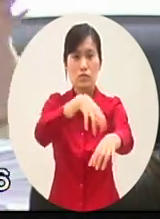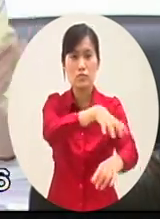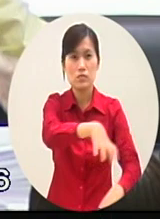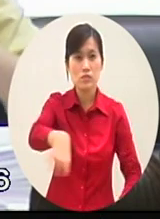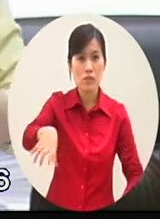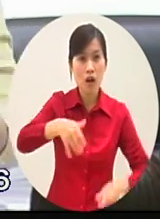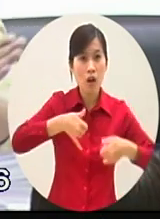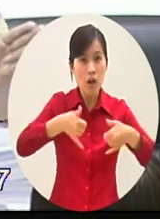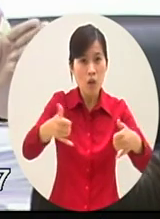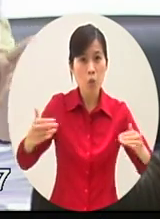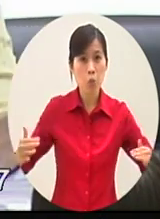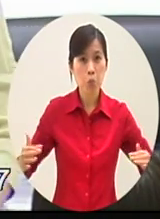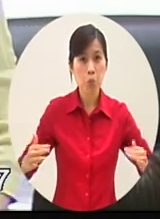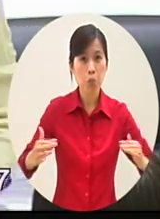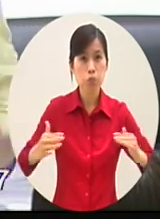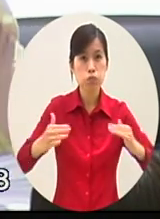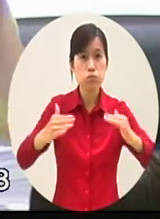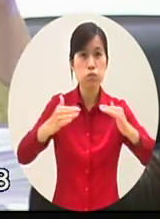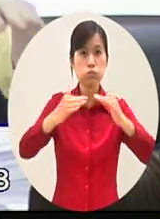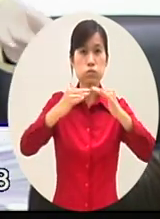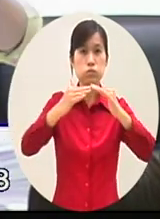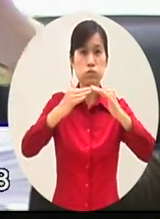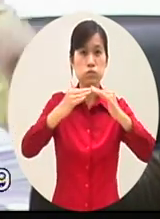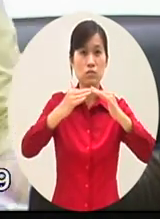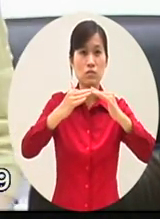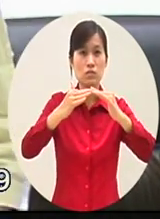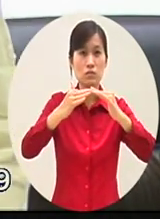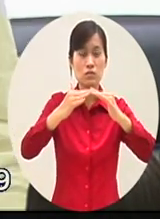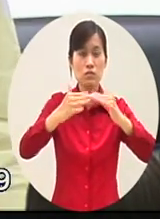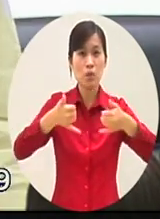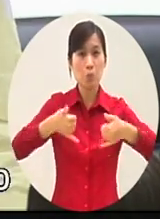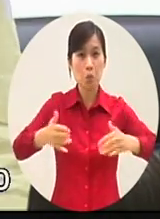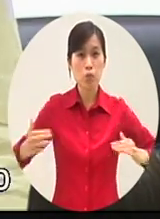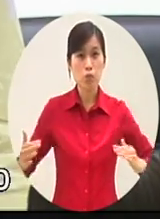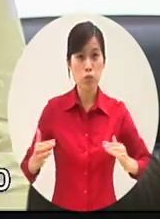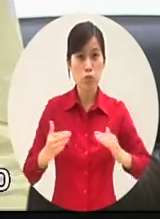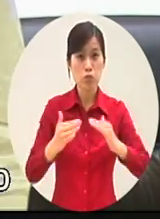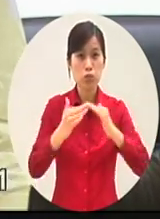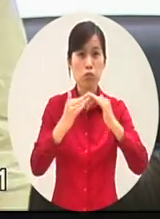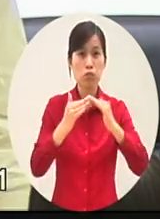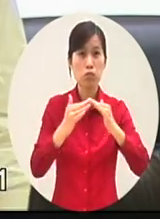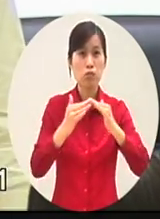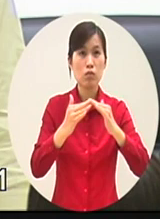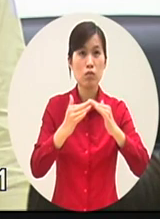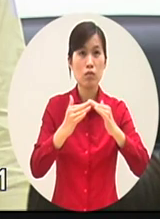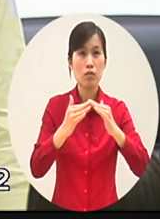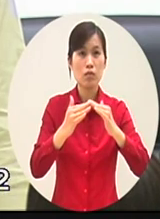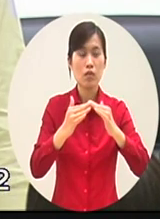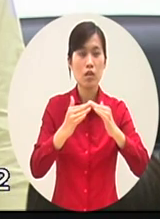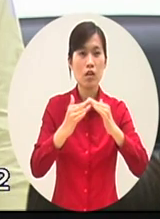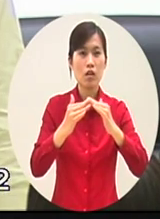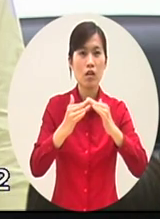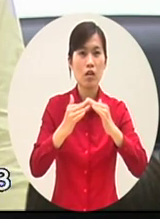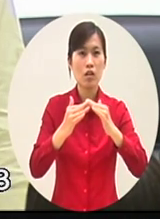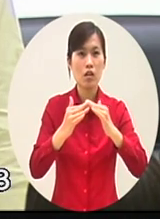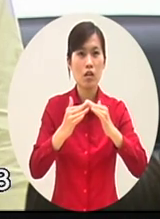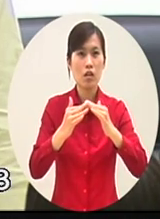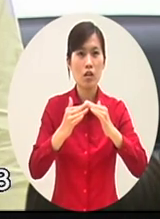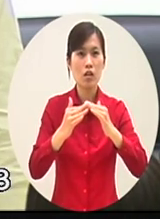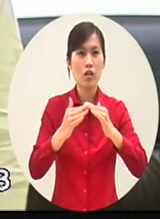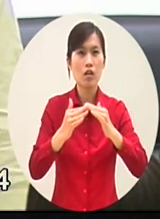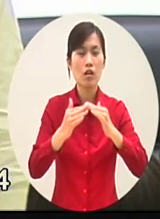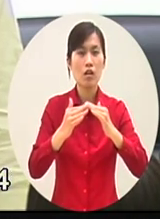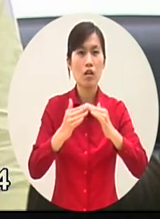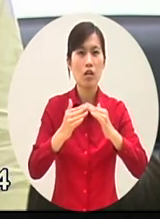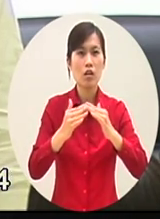是凸起的，它旁边是凹的嘛，中央是凸起的路面。 罗旧吧， 嘿， 对，那个很罗旧吧， 我不知